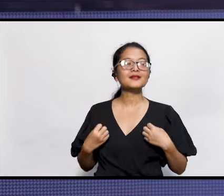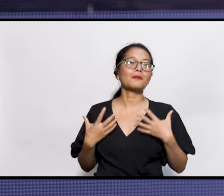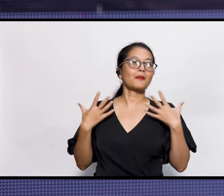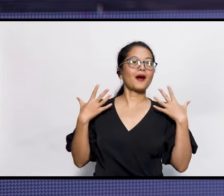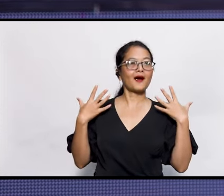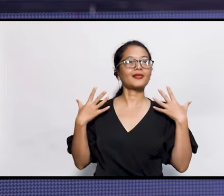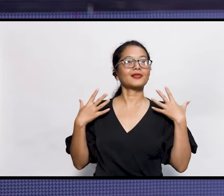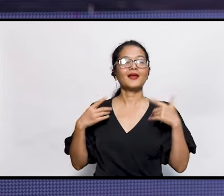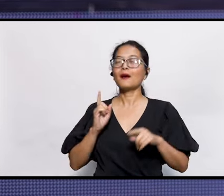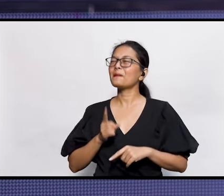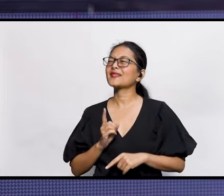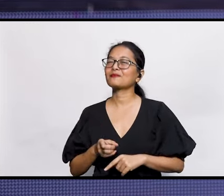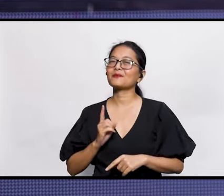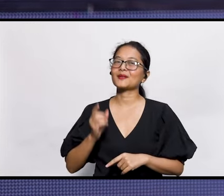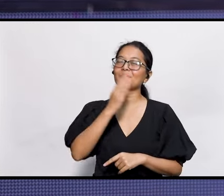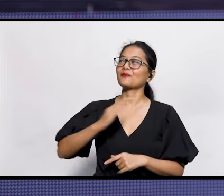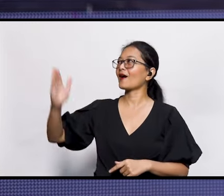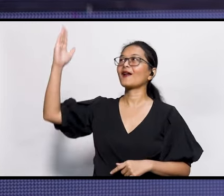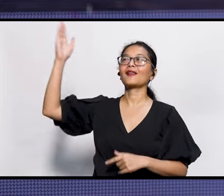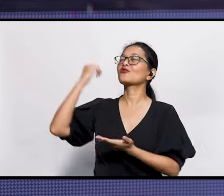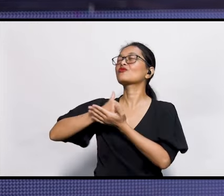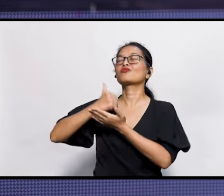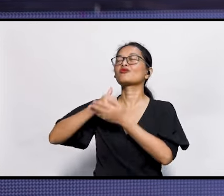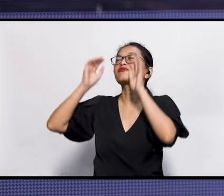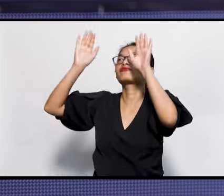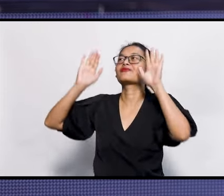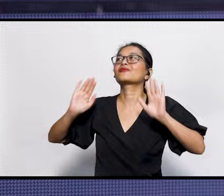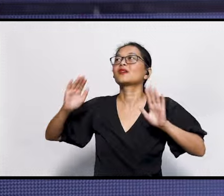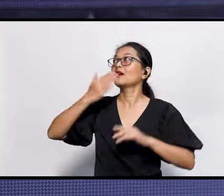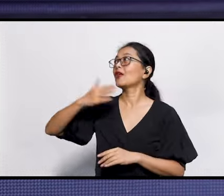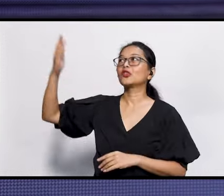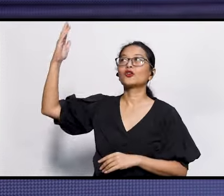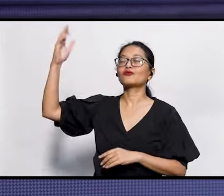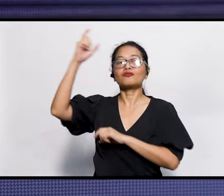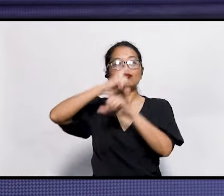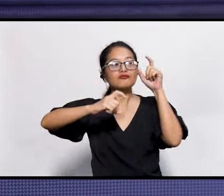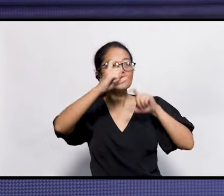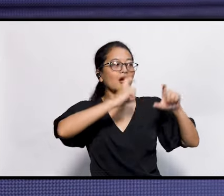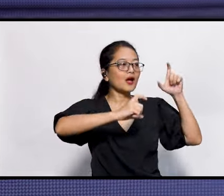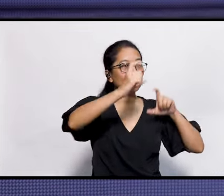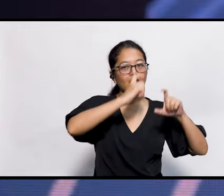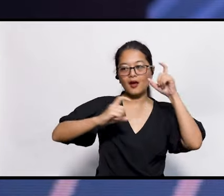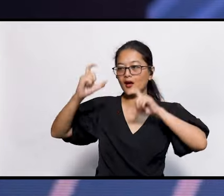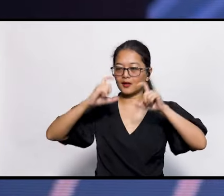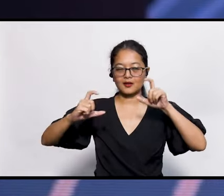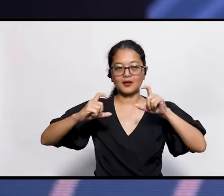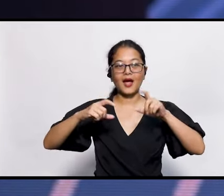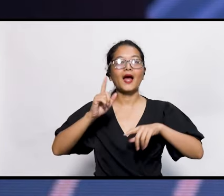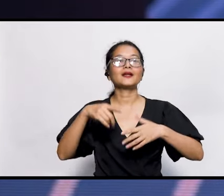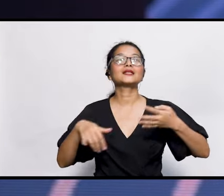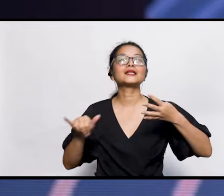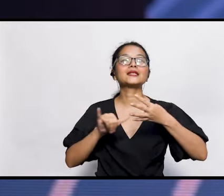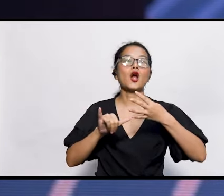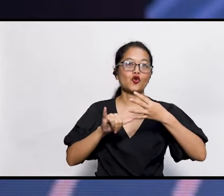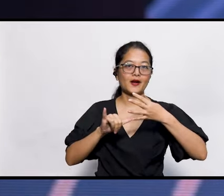adalah Allah yang luar biasa dan dia searching Diau Dia sedang mencari John mengatakan